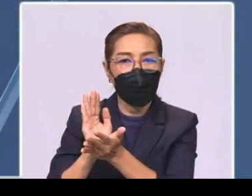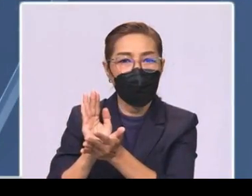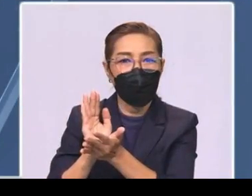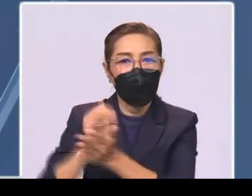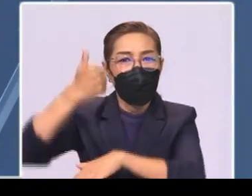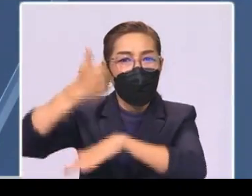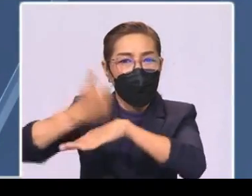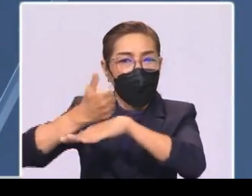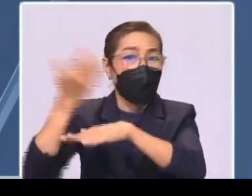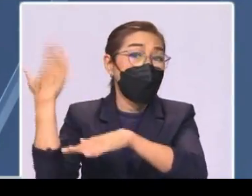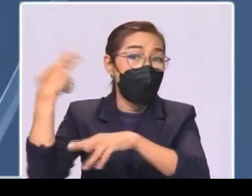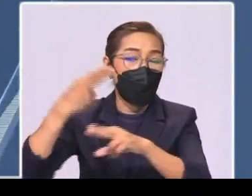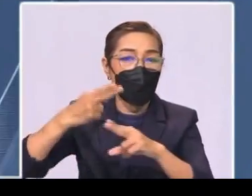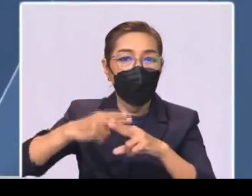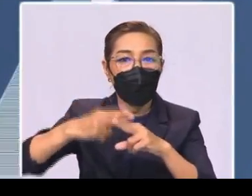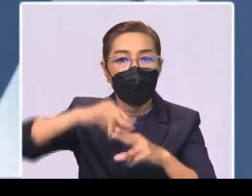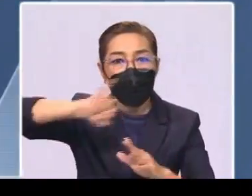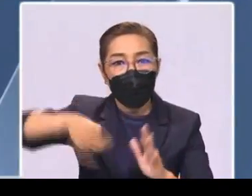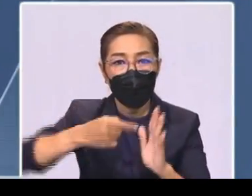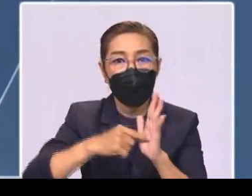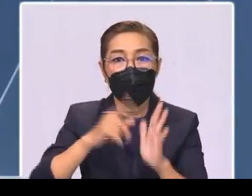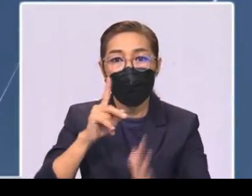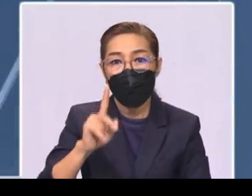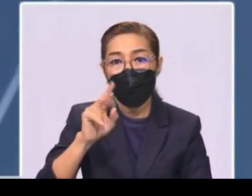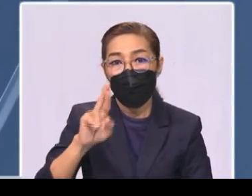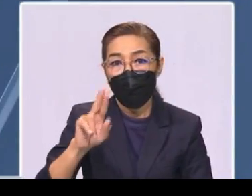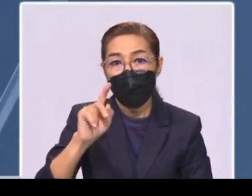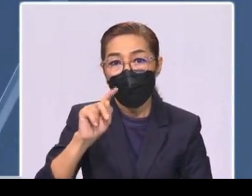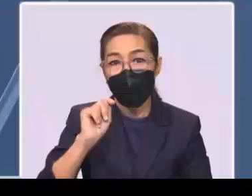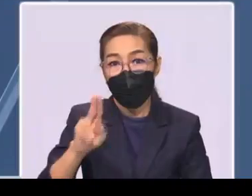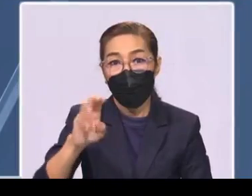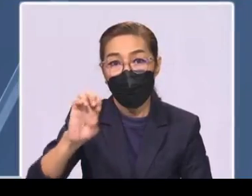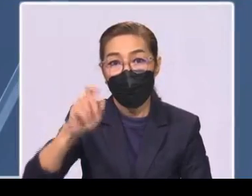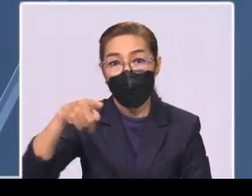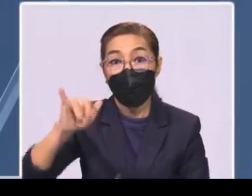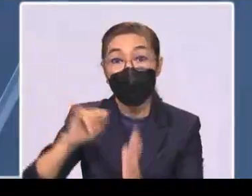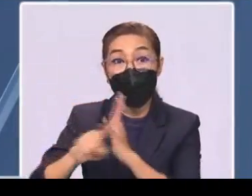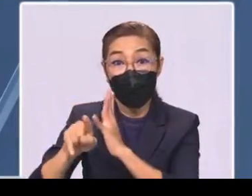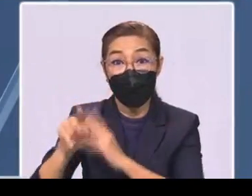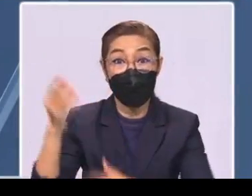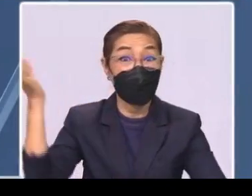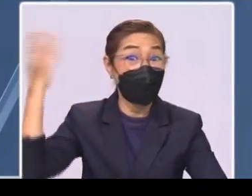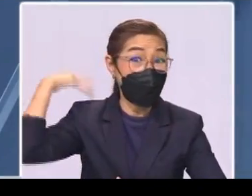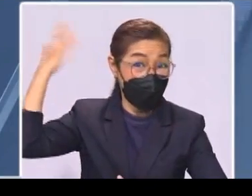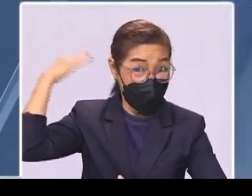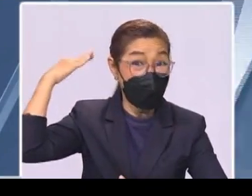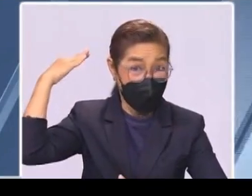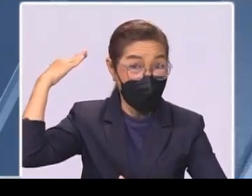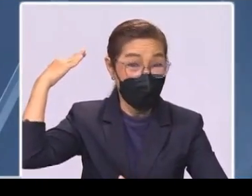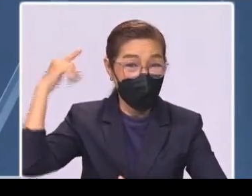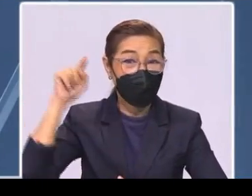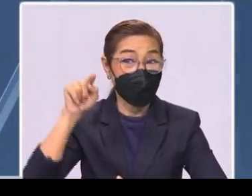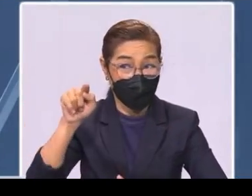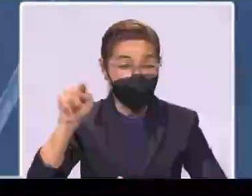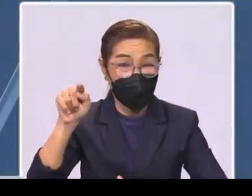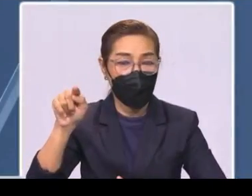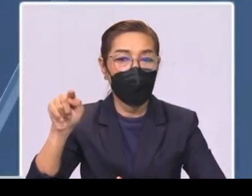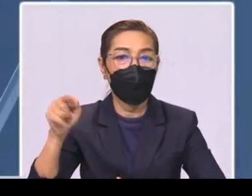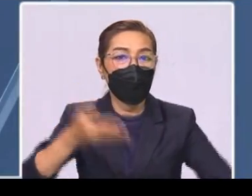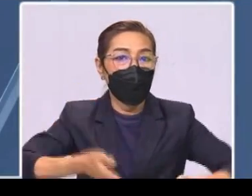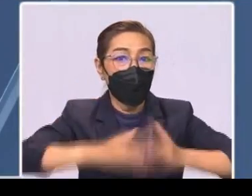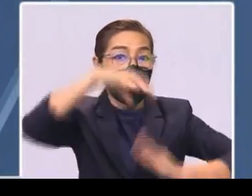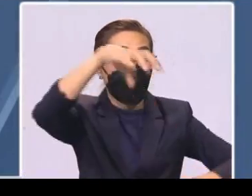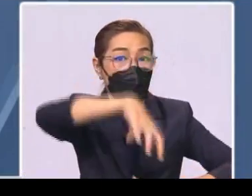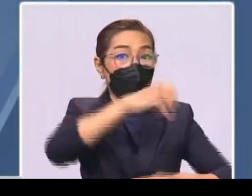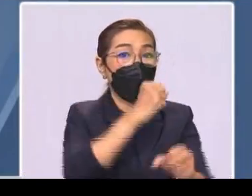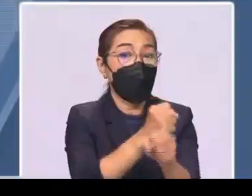เออท่านจักทิพย์ชัยจินตาท่านจากทิพชัยจินดาเนี่ยไปทำขป้าใหญ่โตเลยไปมีที่ทำการอยู่ตรงเนี้ย